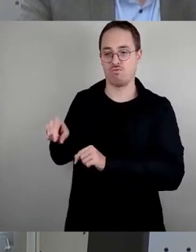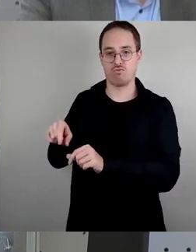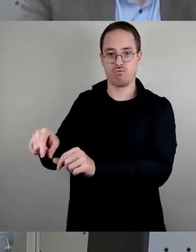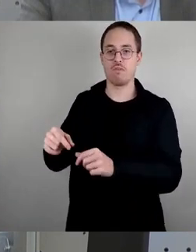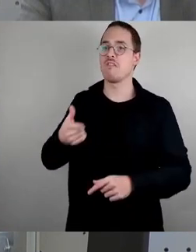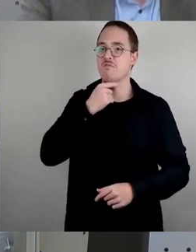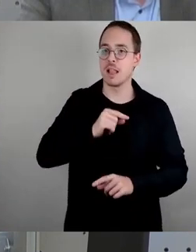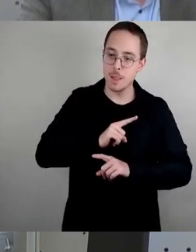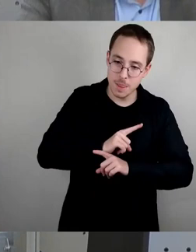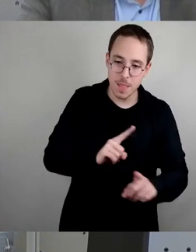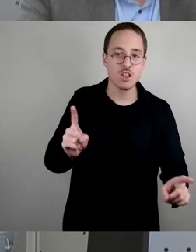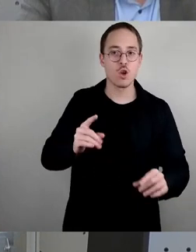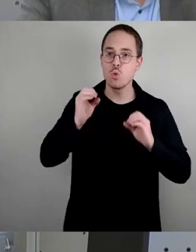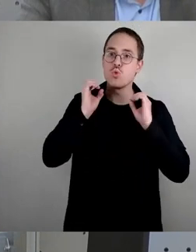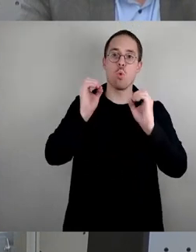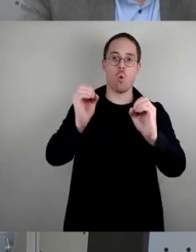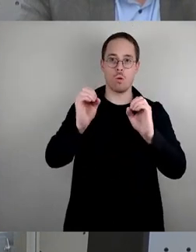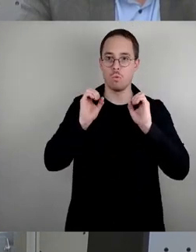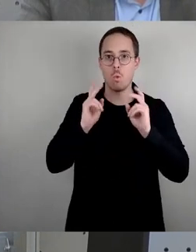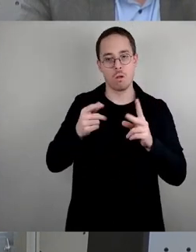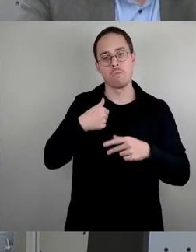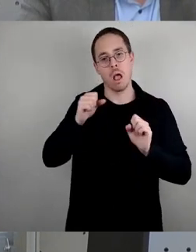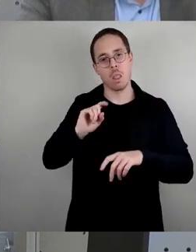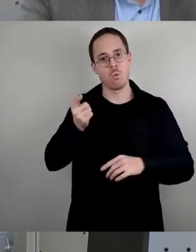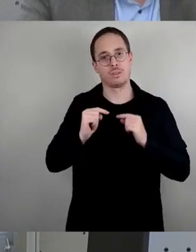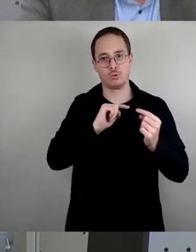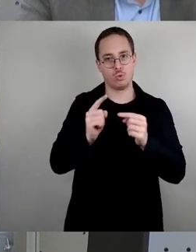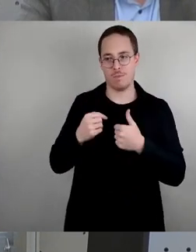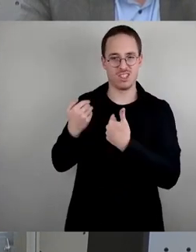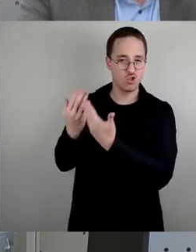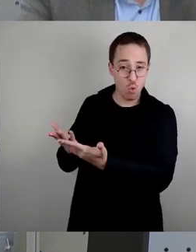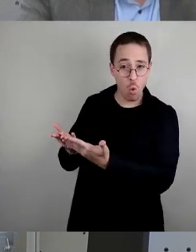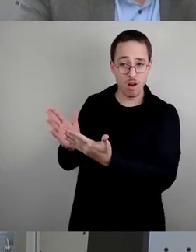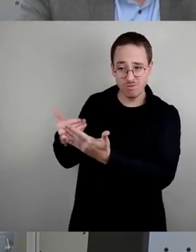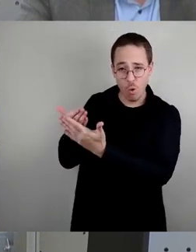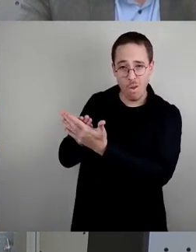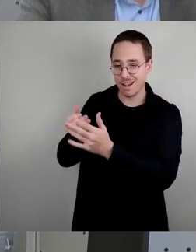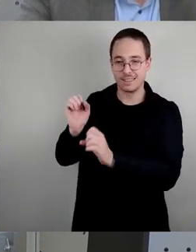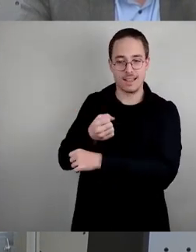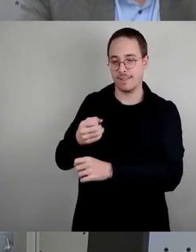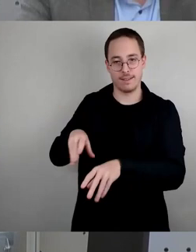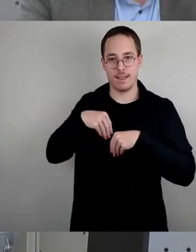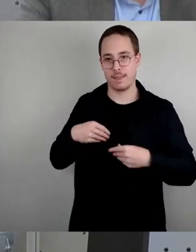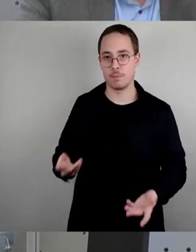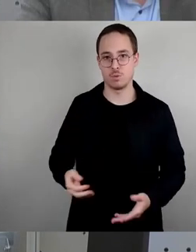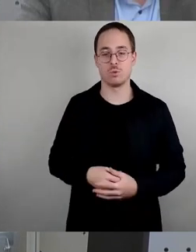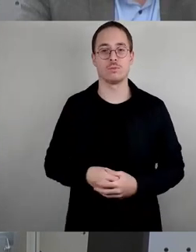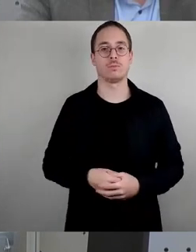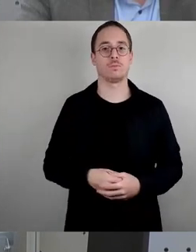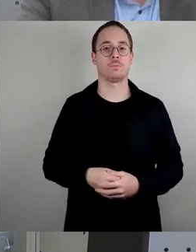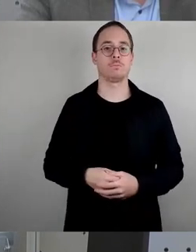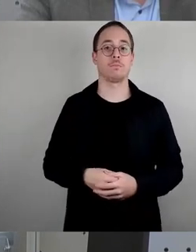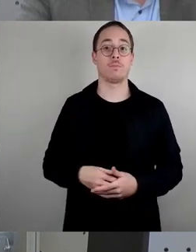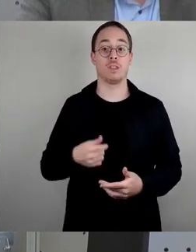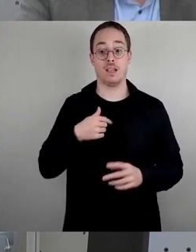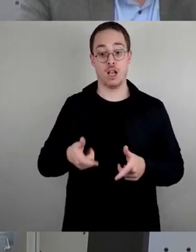das funktioniert aus meiner Sicht so nicht. Wir werden dem Ausschussvotum zustimmen. Wir wünschen uns an dieser einen Stelle noch eine